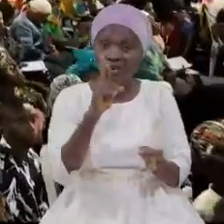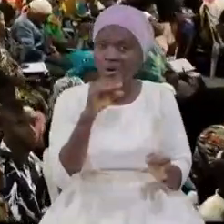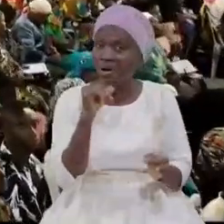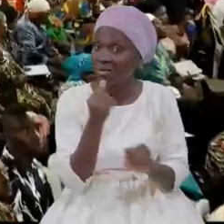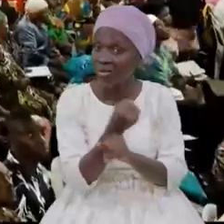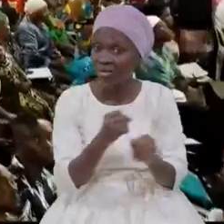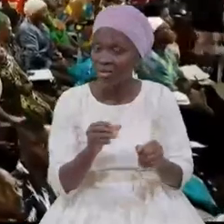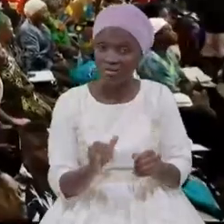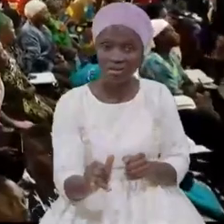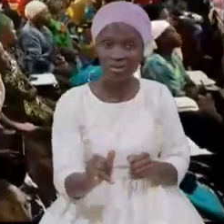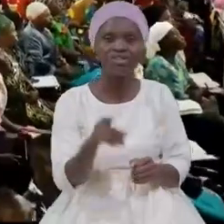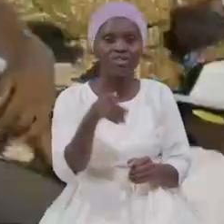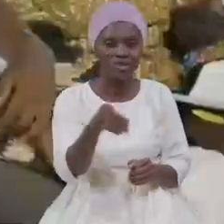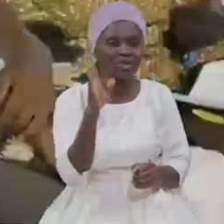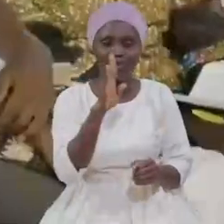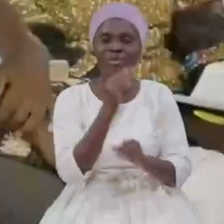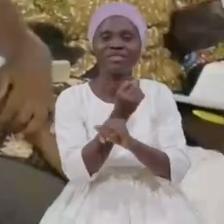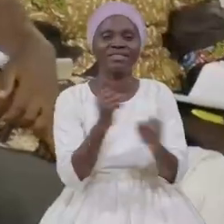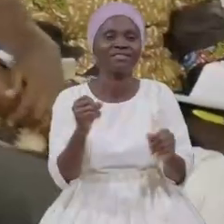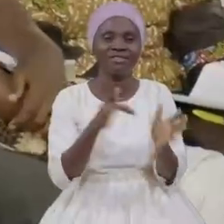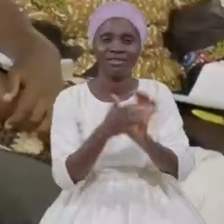sauvé, vous devez être sauvé.